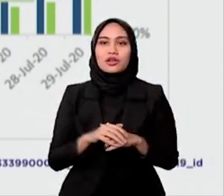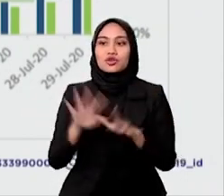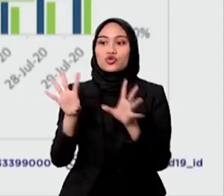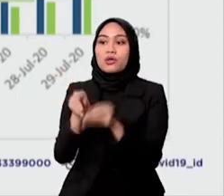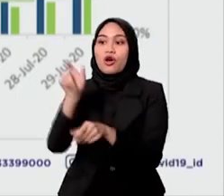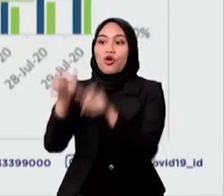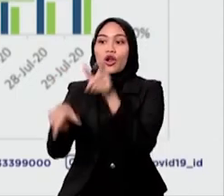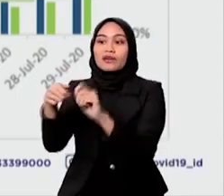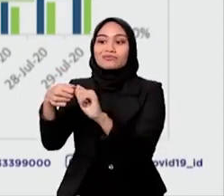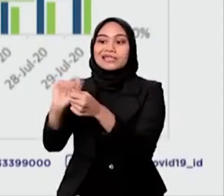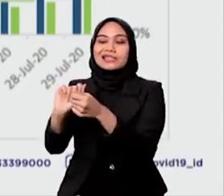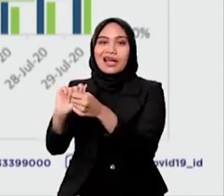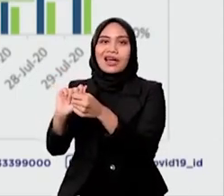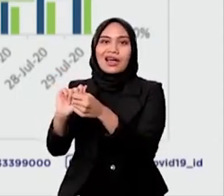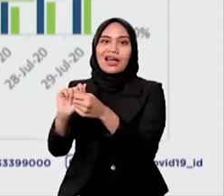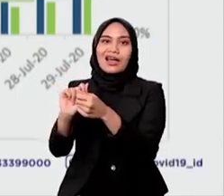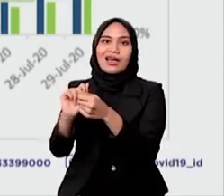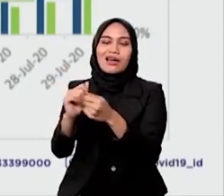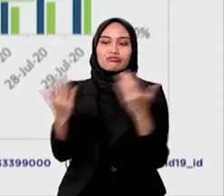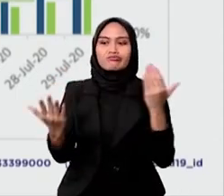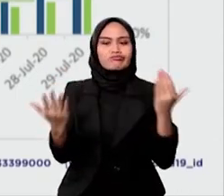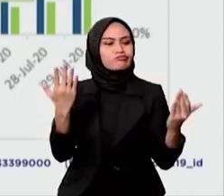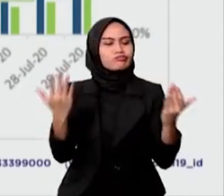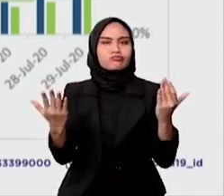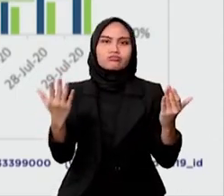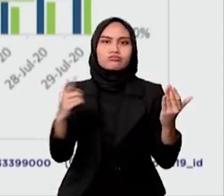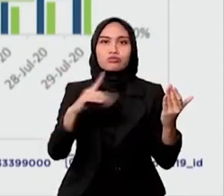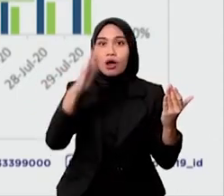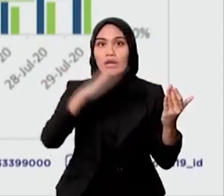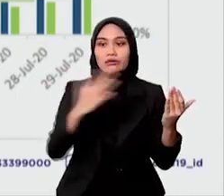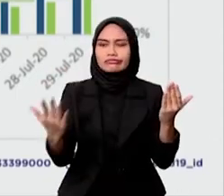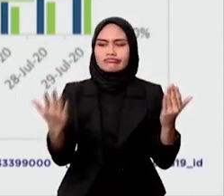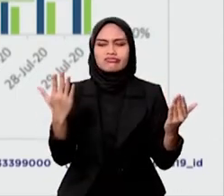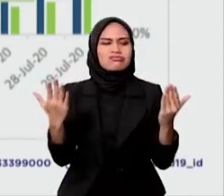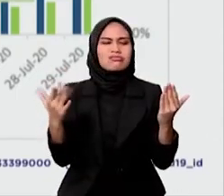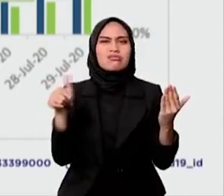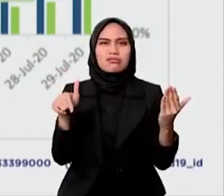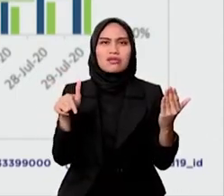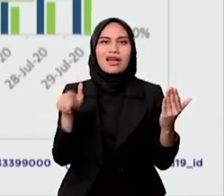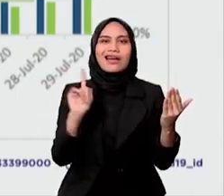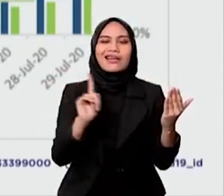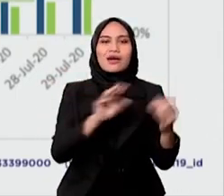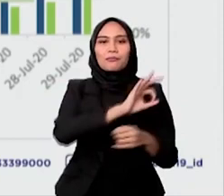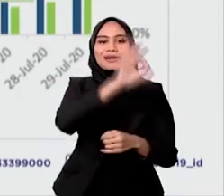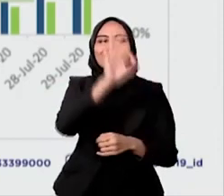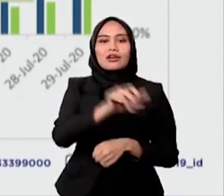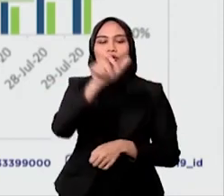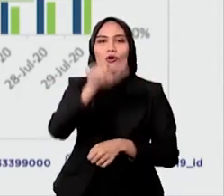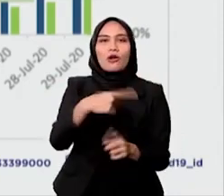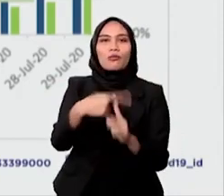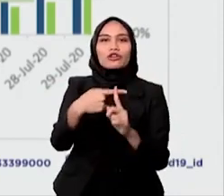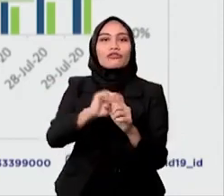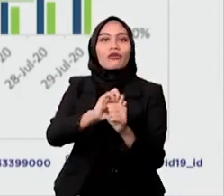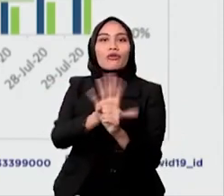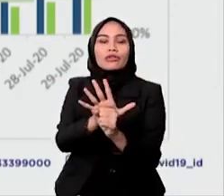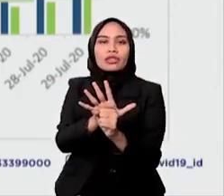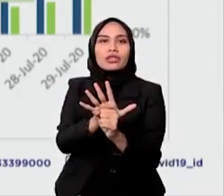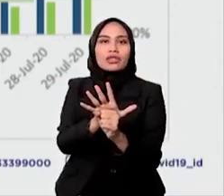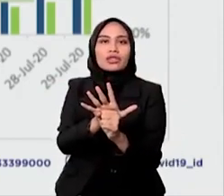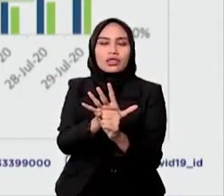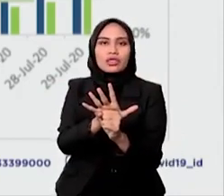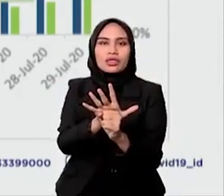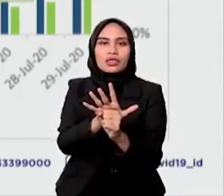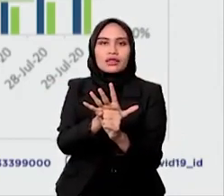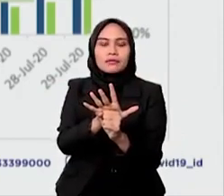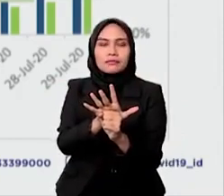yang diperiksa perharinya didapatkan positif it irit atau